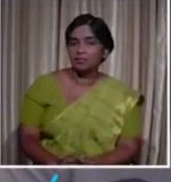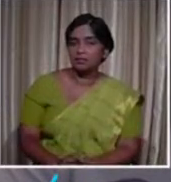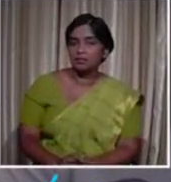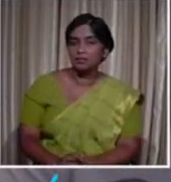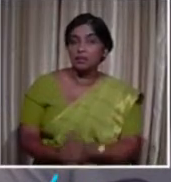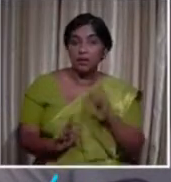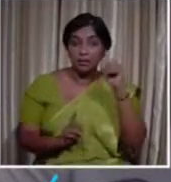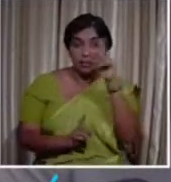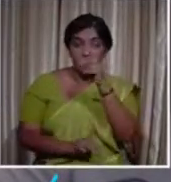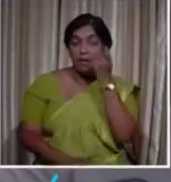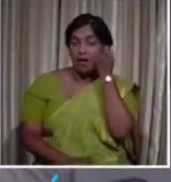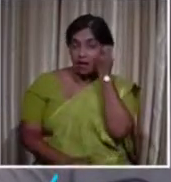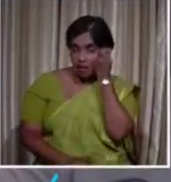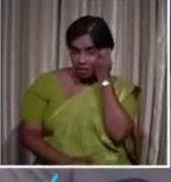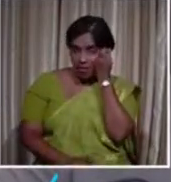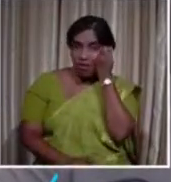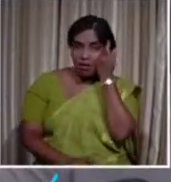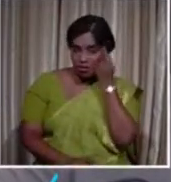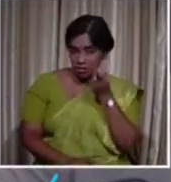පළවෙනි යෝජනාව තමයි